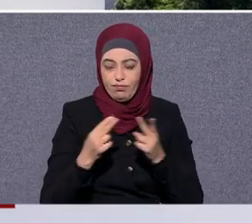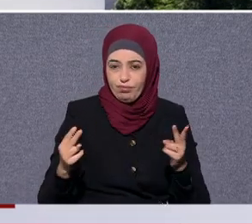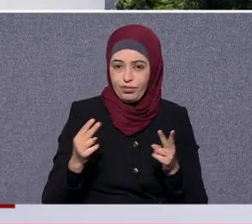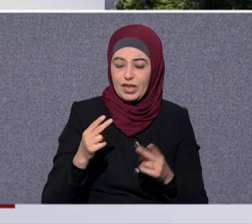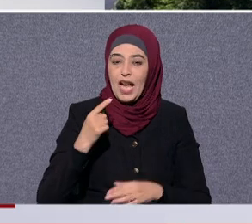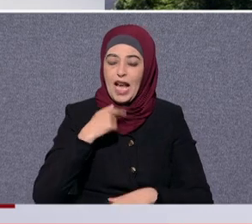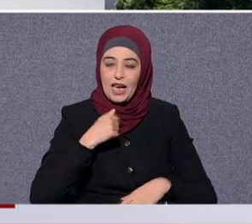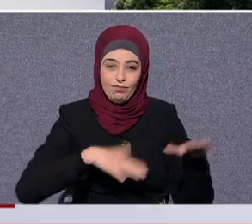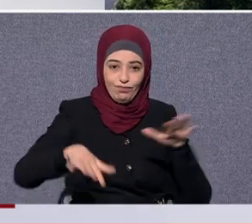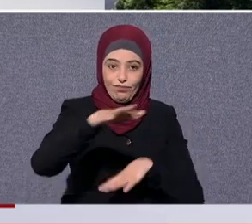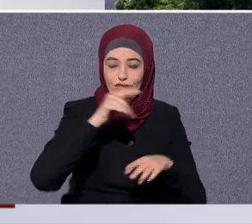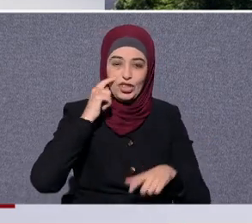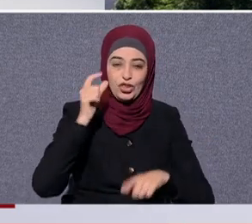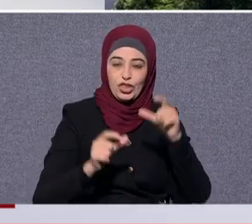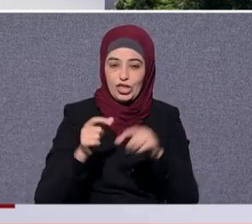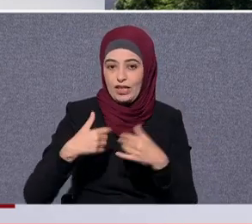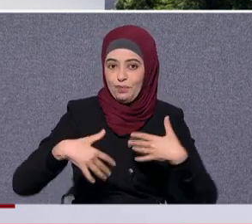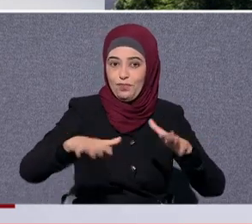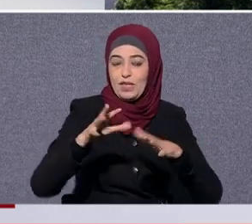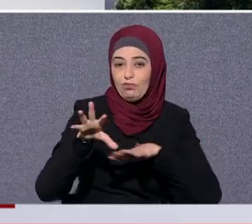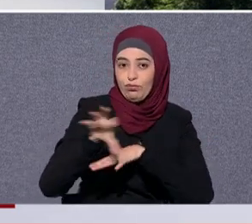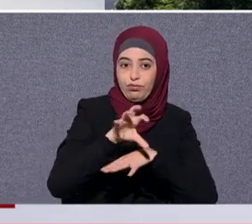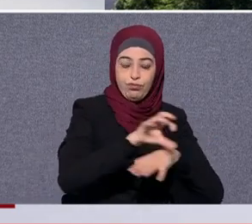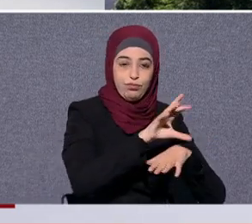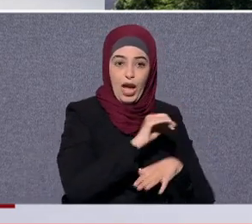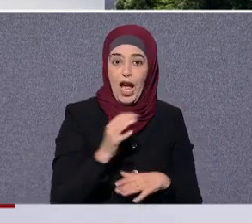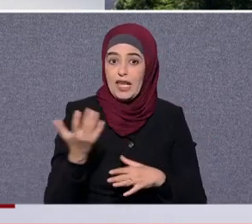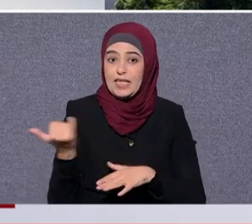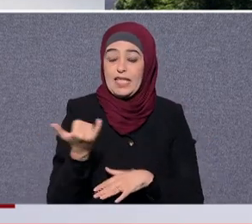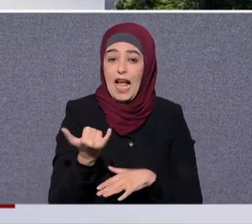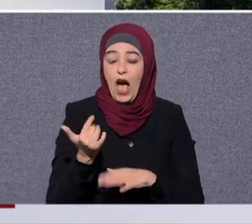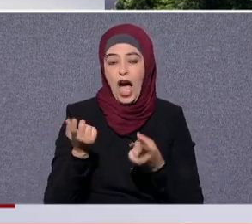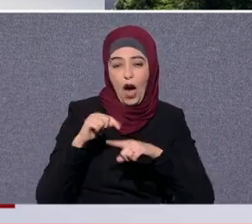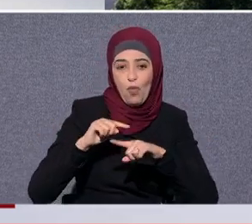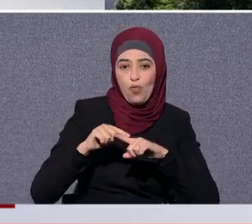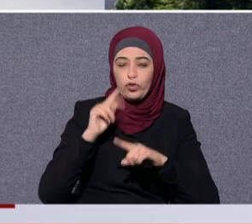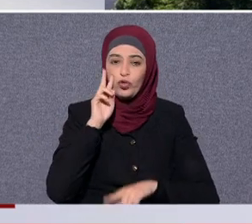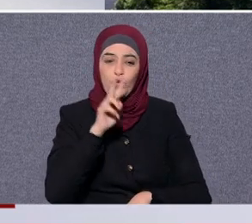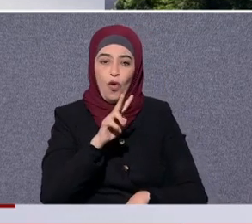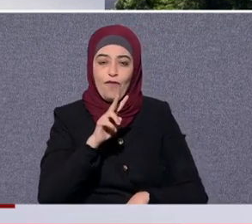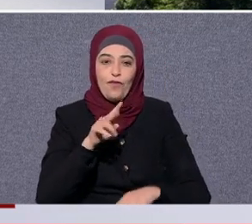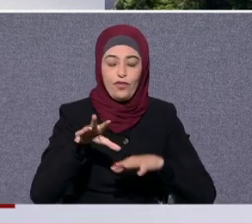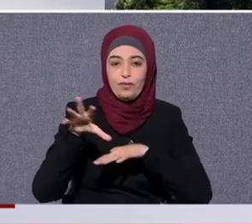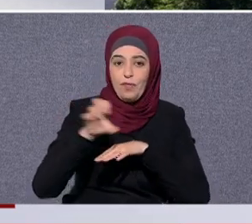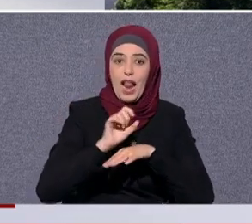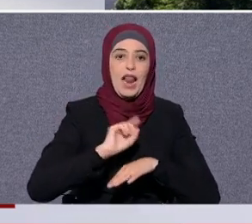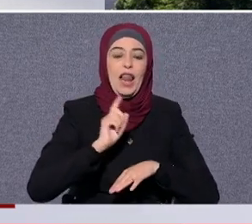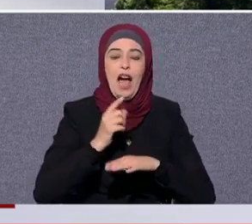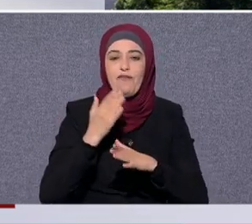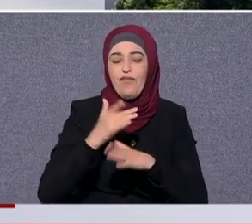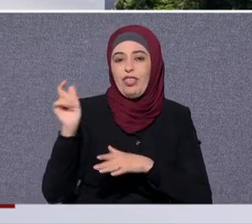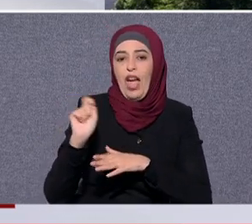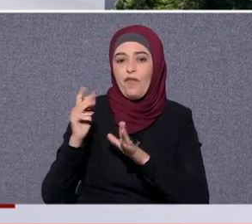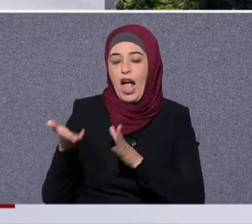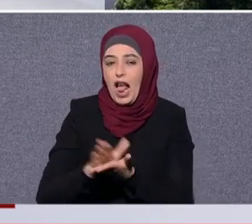يعني بين الناس، انه كل الناس تنعدى من بعضها البعض، ويتولد عند